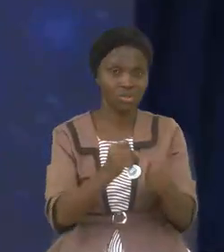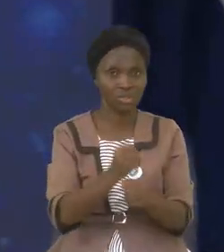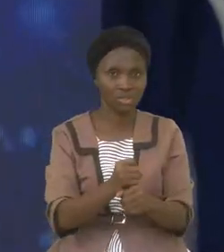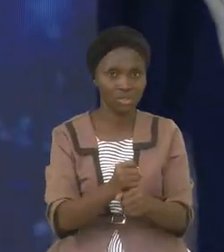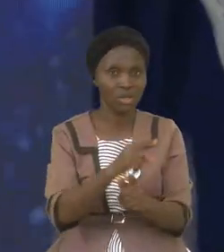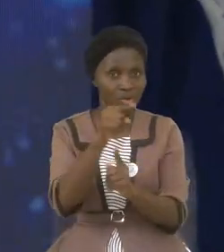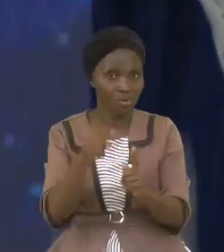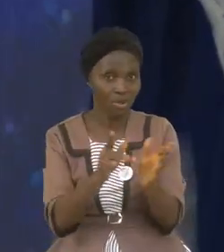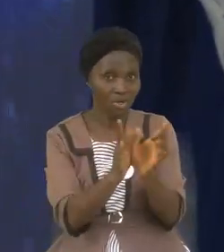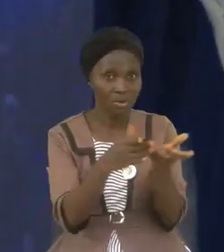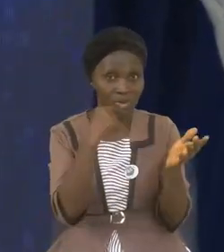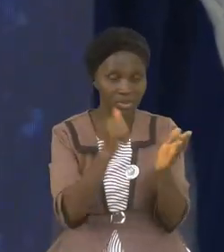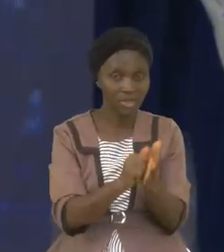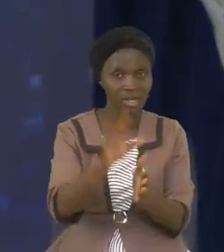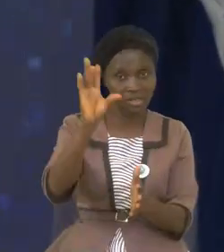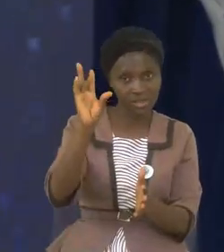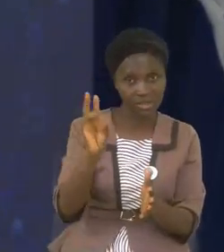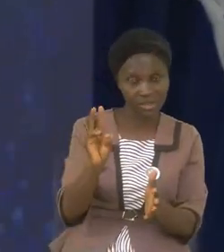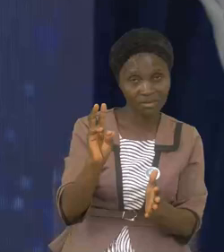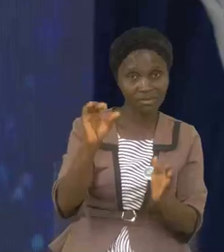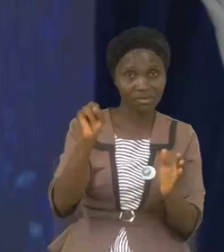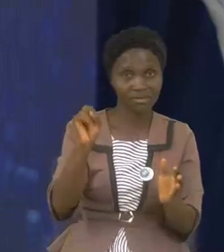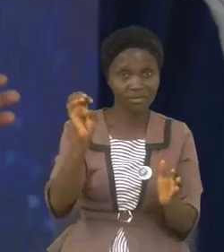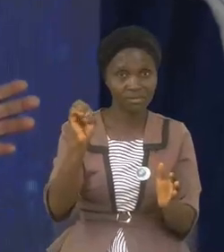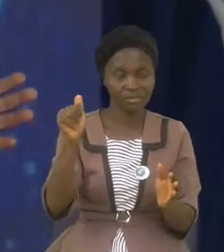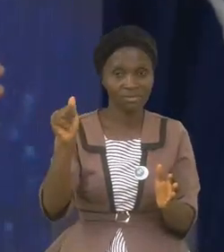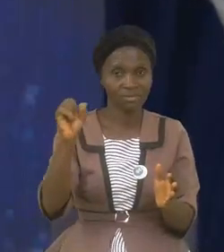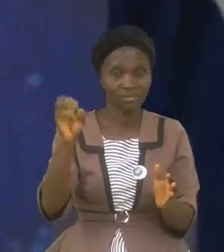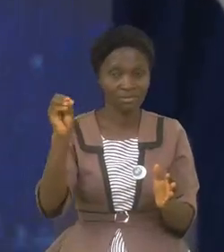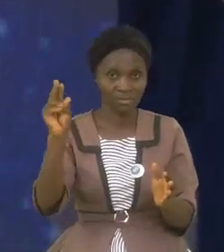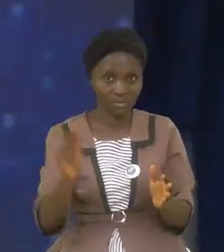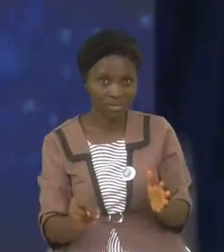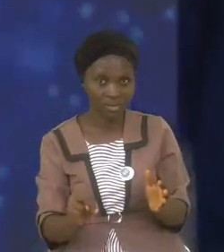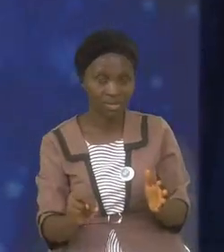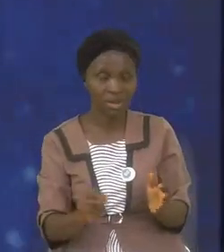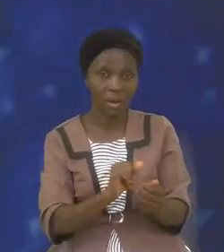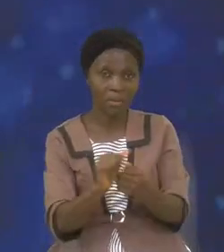il y a la saison pluvieuse, la saison sèche. Quand il y a cette saison,